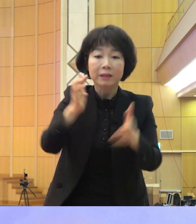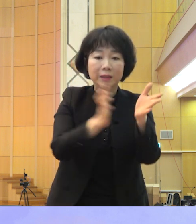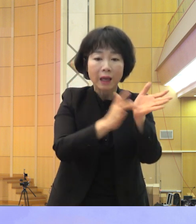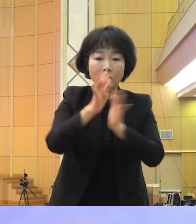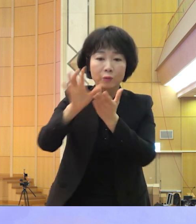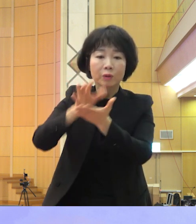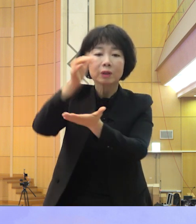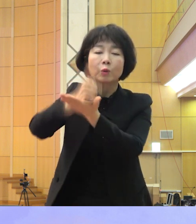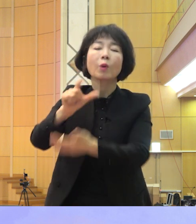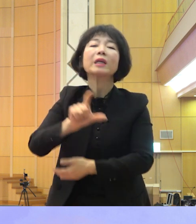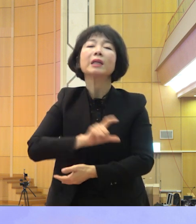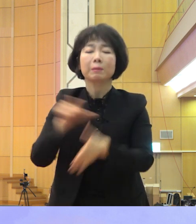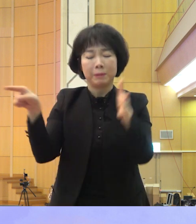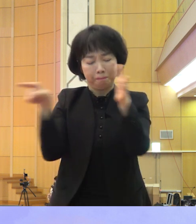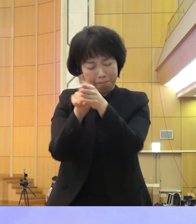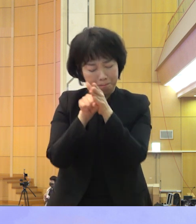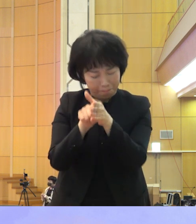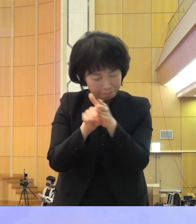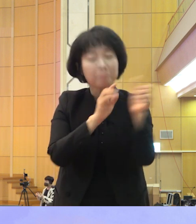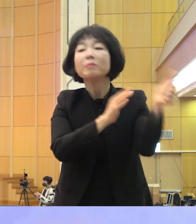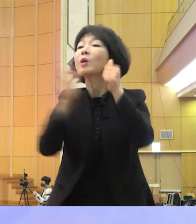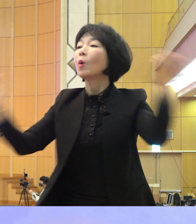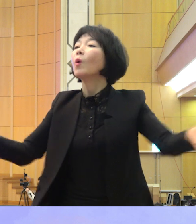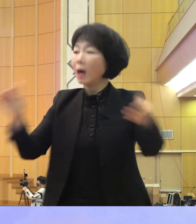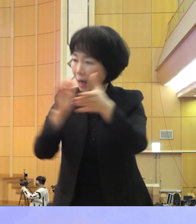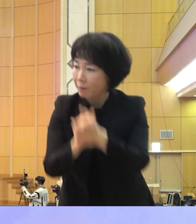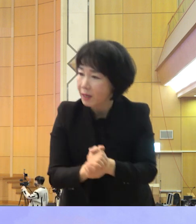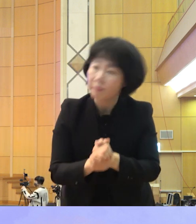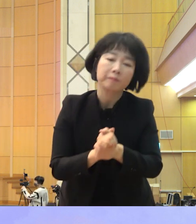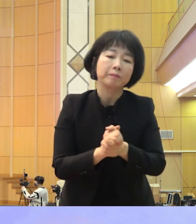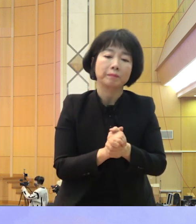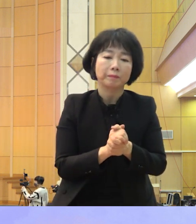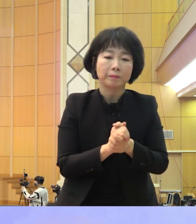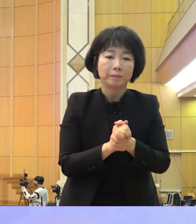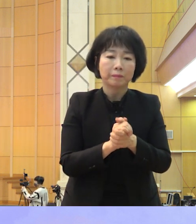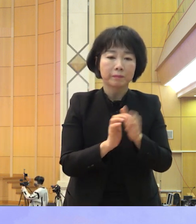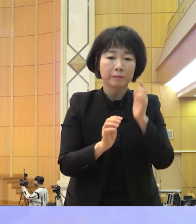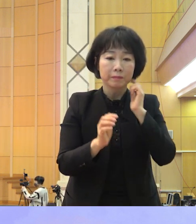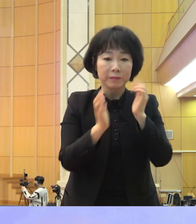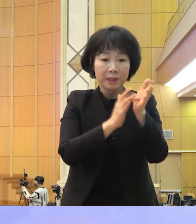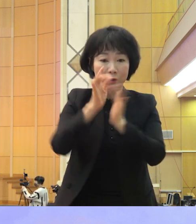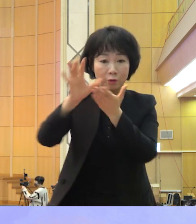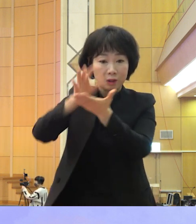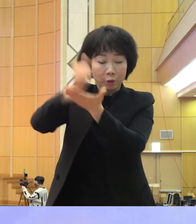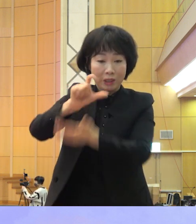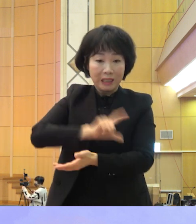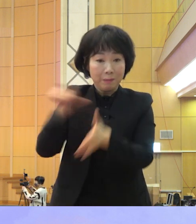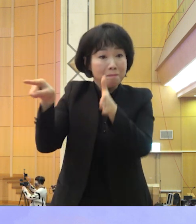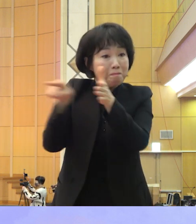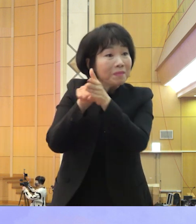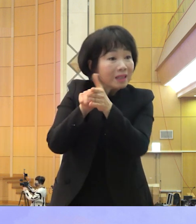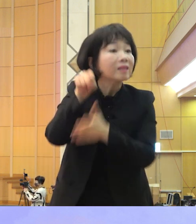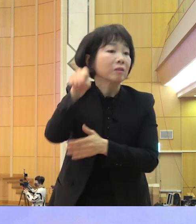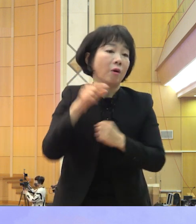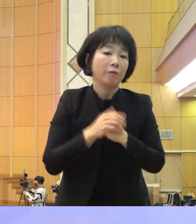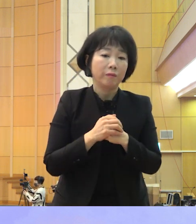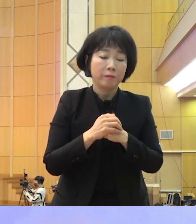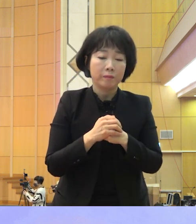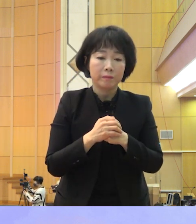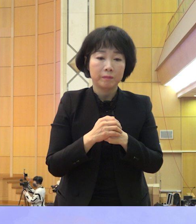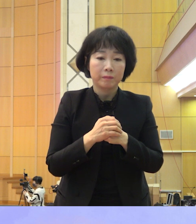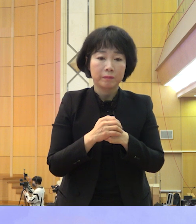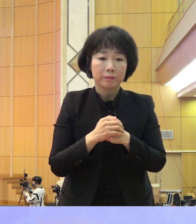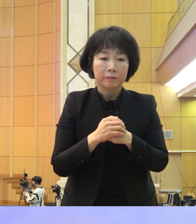예수님이죠. 그의 아들 예수 그리스도의 이름을 믿고, 할렐루야. 그래서 예수님이 오기